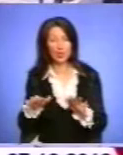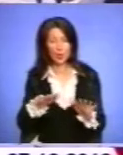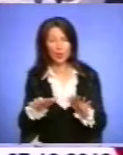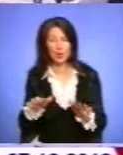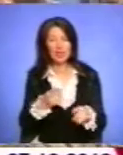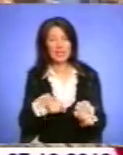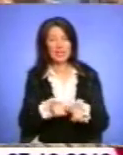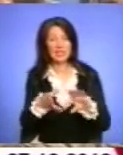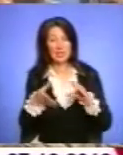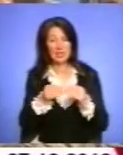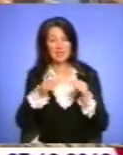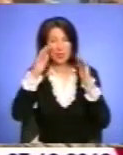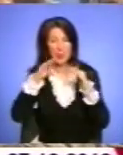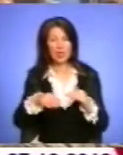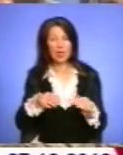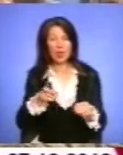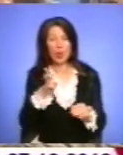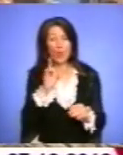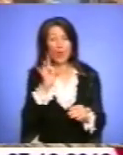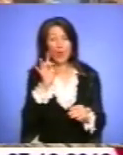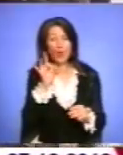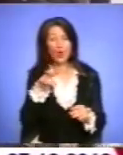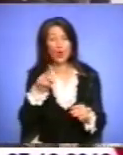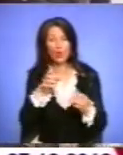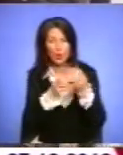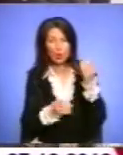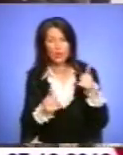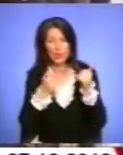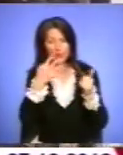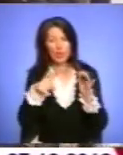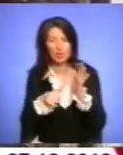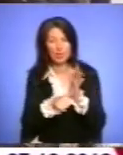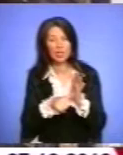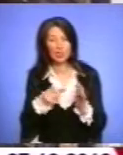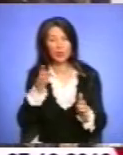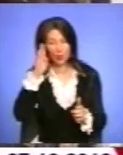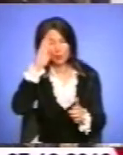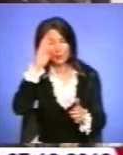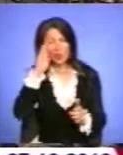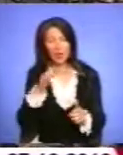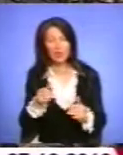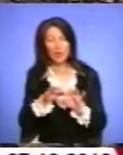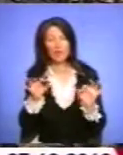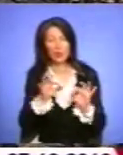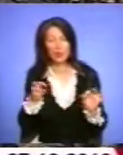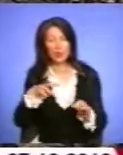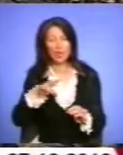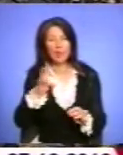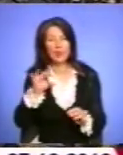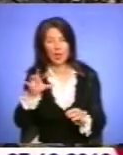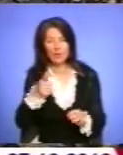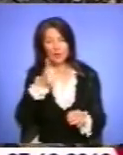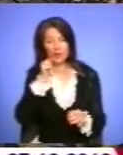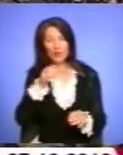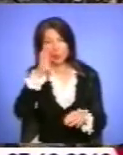наслідки падіння бурульки для 46-річного тернополянина. За інформацією обласного управління МНС, вчора чоловіка шпиталізували до